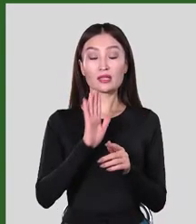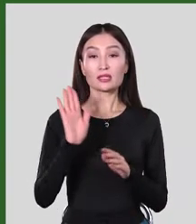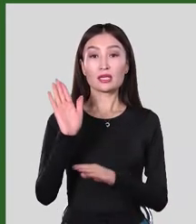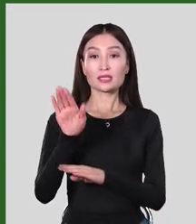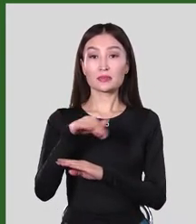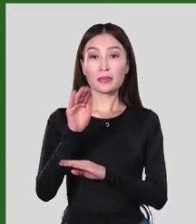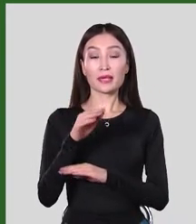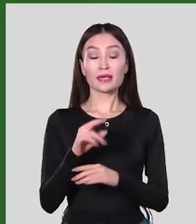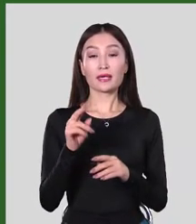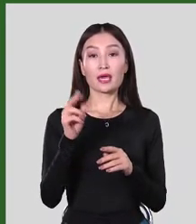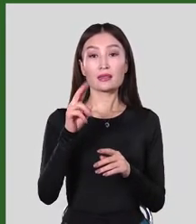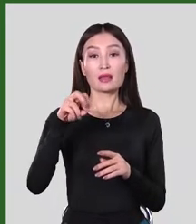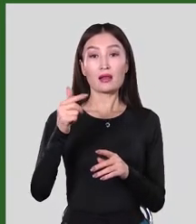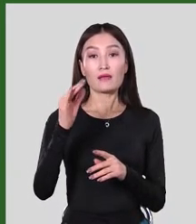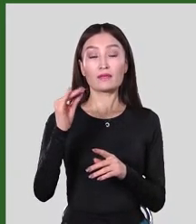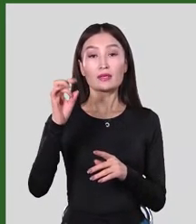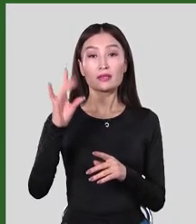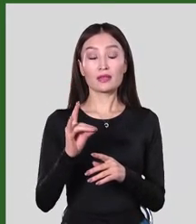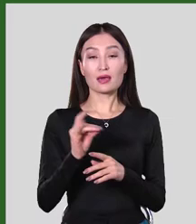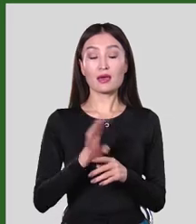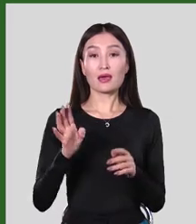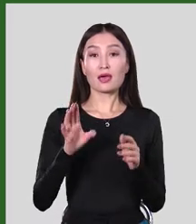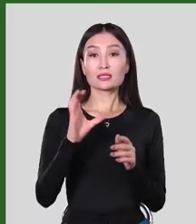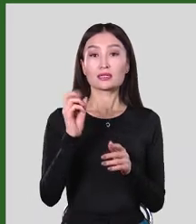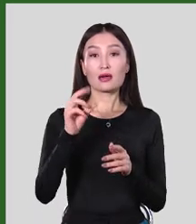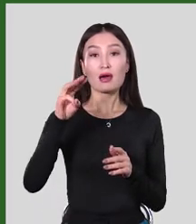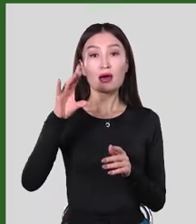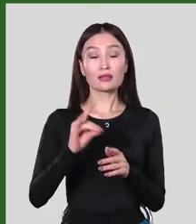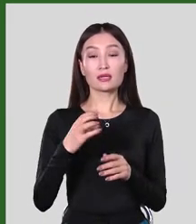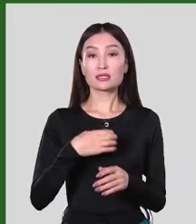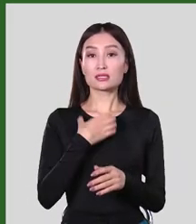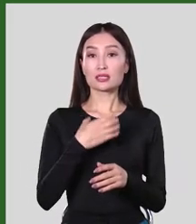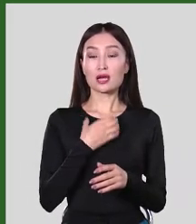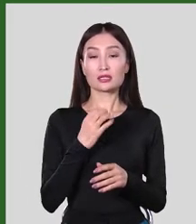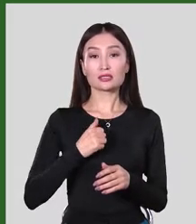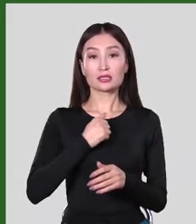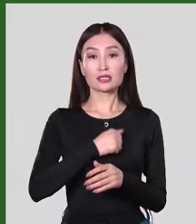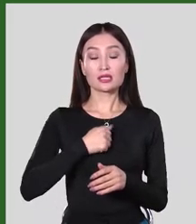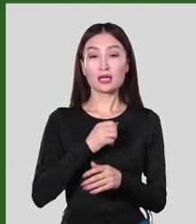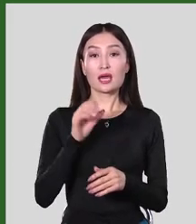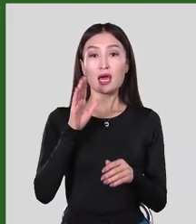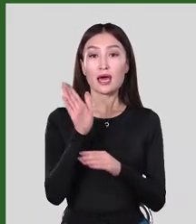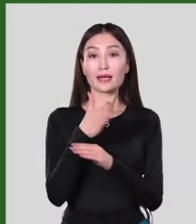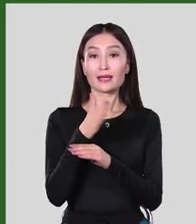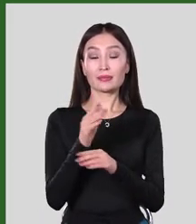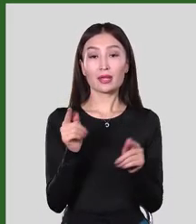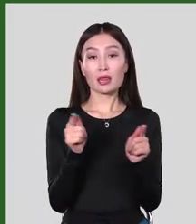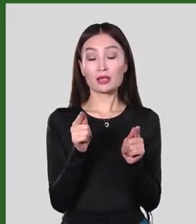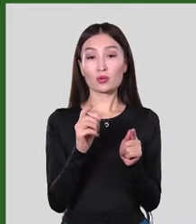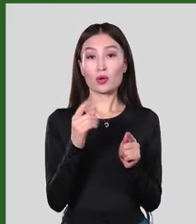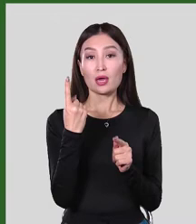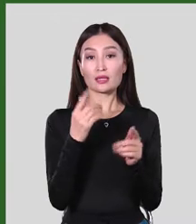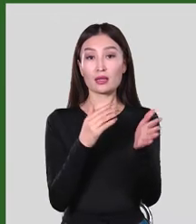змеи, пресноводные дельфины, электрические скаты и страшно кровожадные рыбки длиной всего лишь с